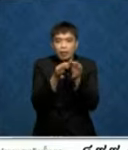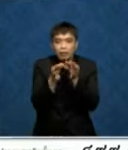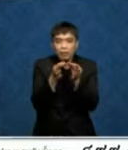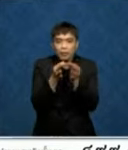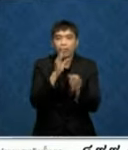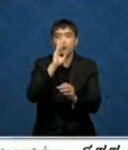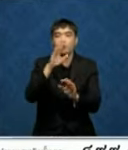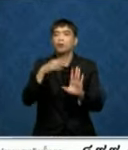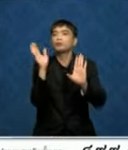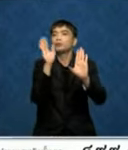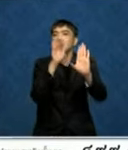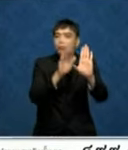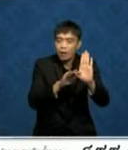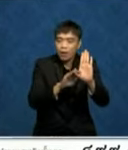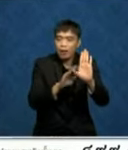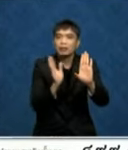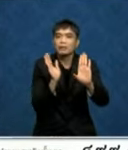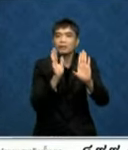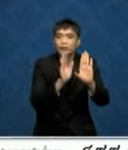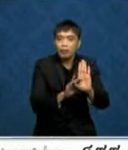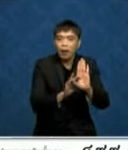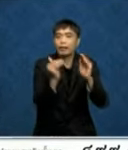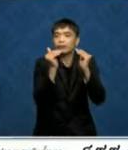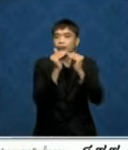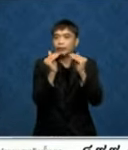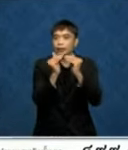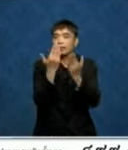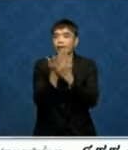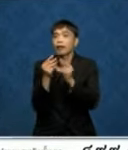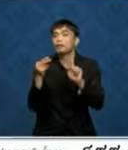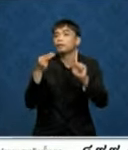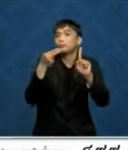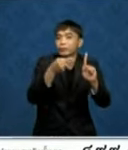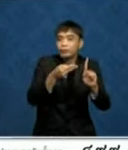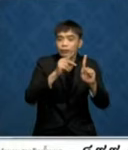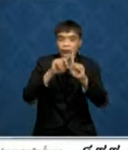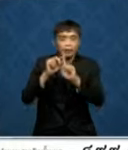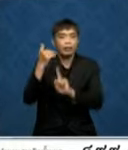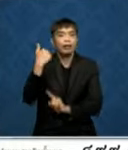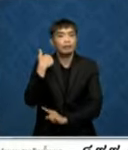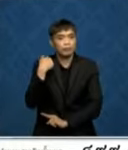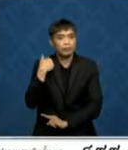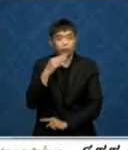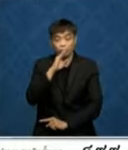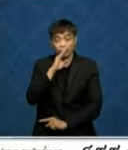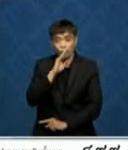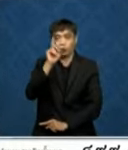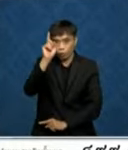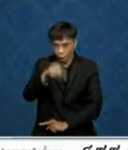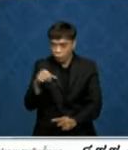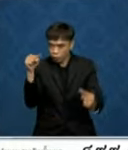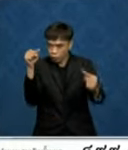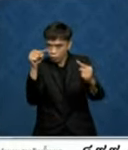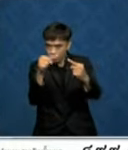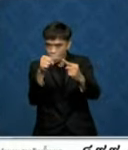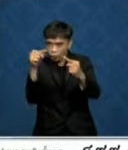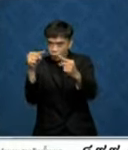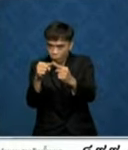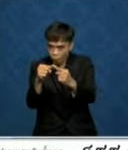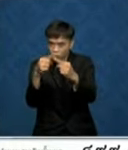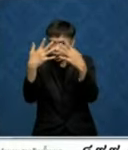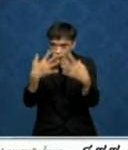าลงทะเบียนรับสิทธิ์เนี่ยมันเป็นการสร้างนิติสัมพันธ์นะครับมันเป็นการที่มีคำเสนอมีคำสนองเมื่อต้องตรงกันก็เกิดขึ้นเป็นสัญญ